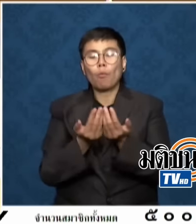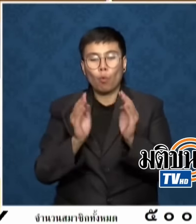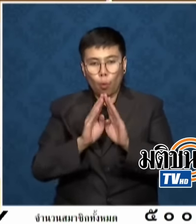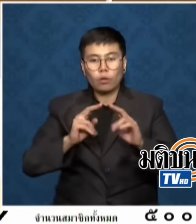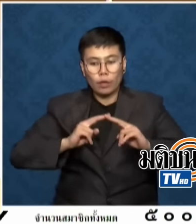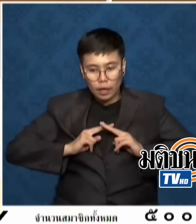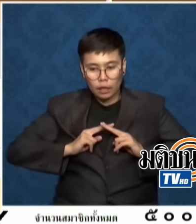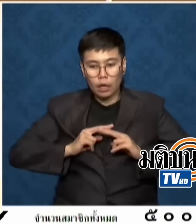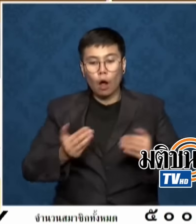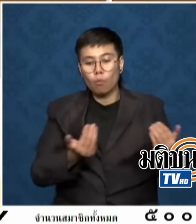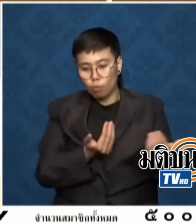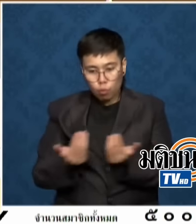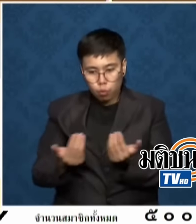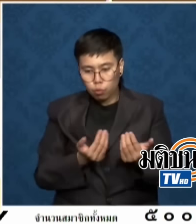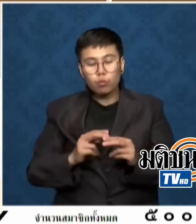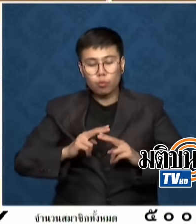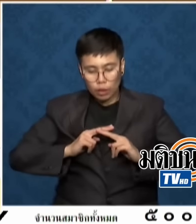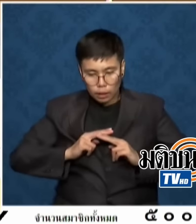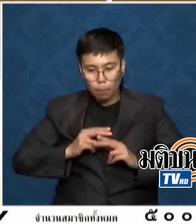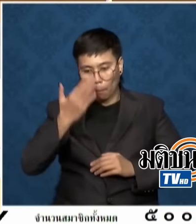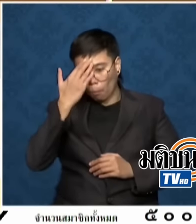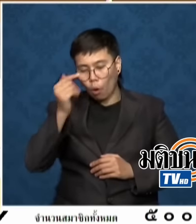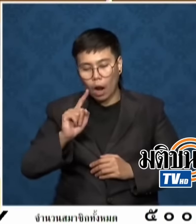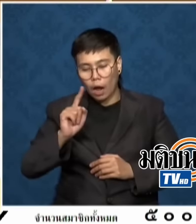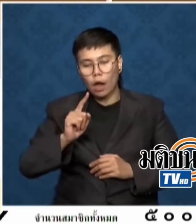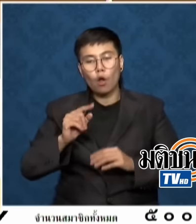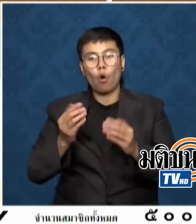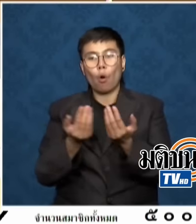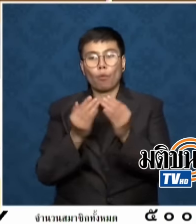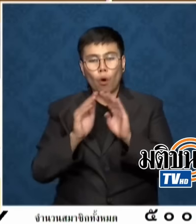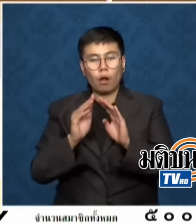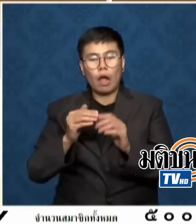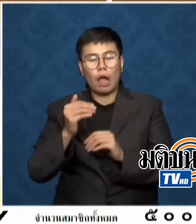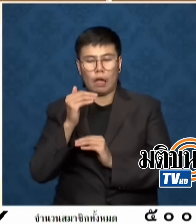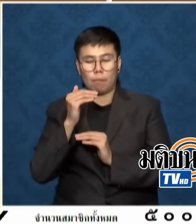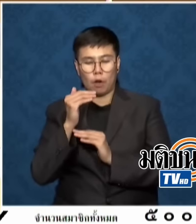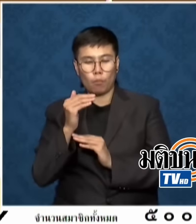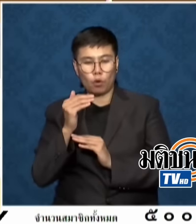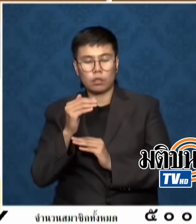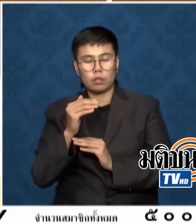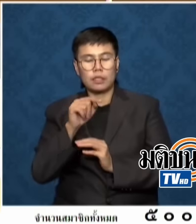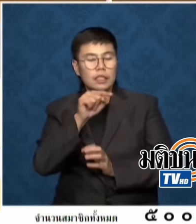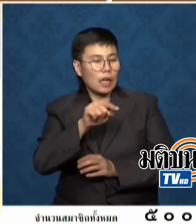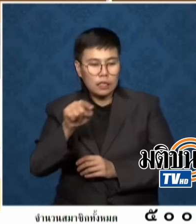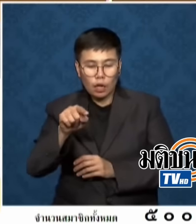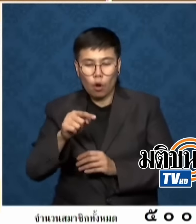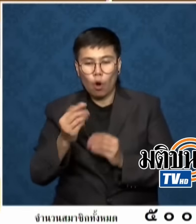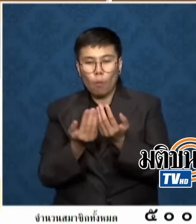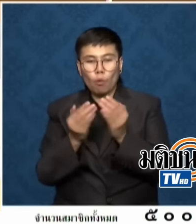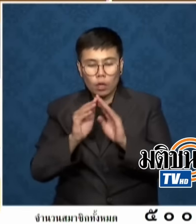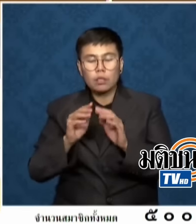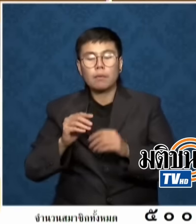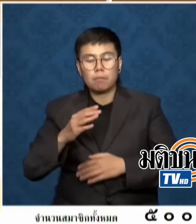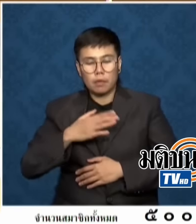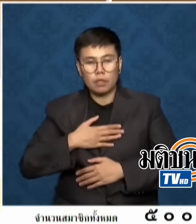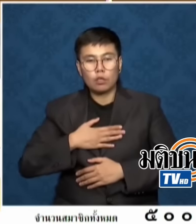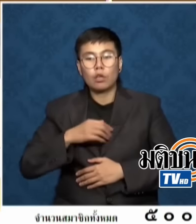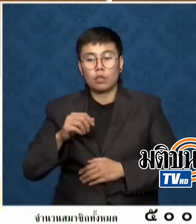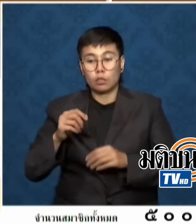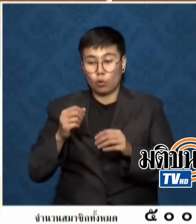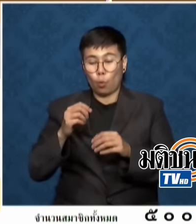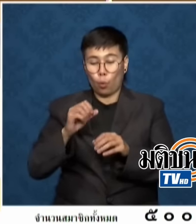นเองกับบุตรของตนเองค่ะเพราะว่าในครอบครัวเนี่ยนะคะไม่มีใครจะมากำหนดความสัมพันธ์ของคนในครอบครัวได้ดีเท่ากับสมาชิก